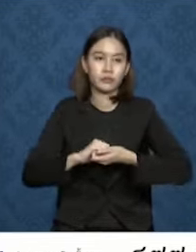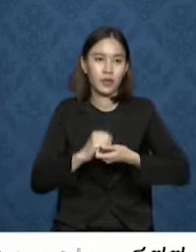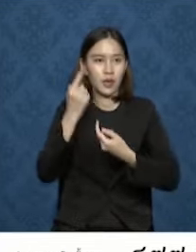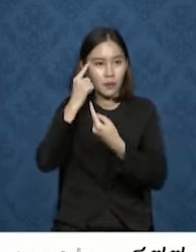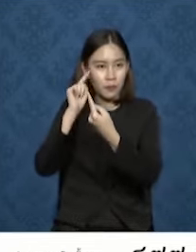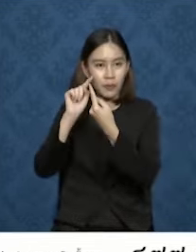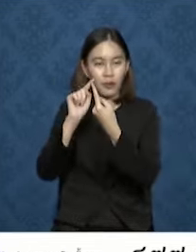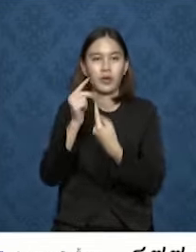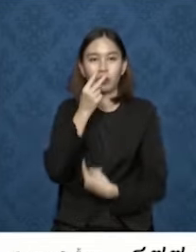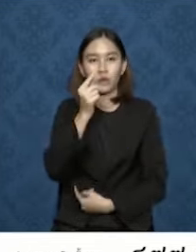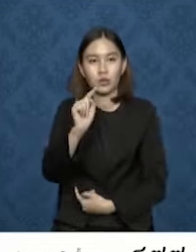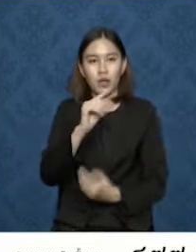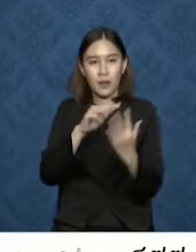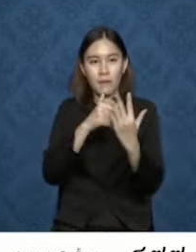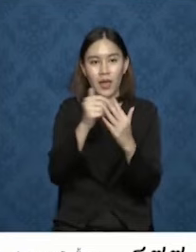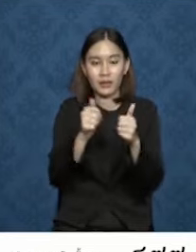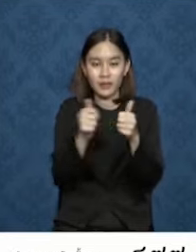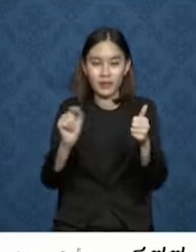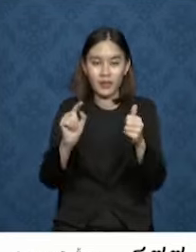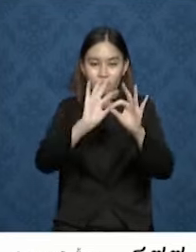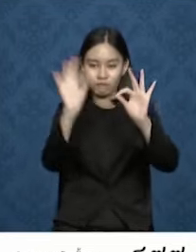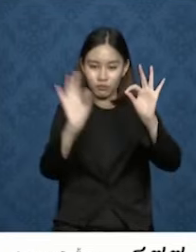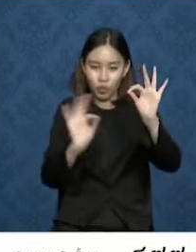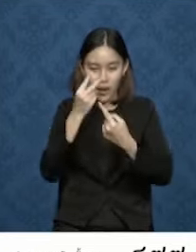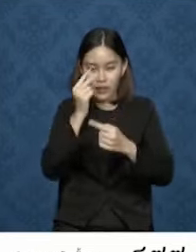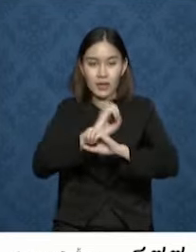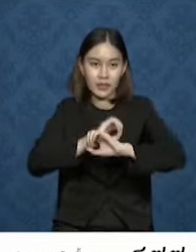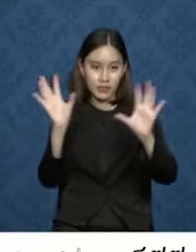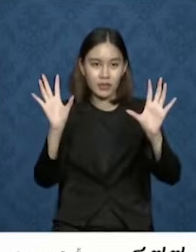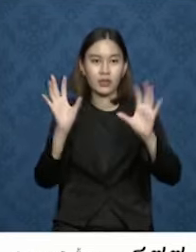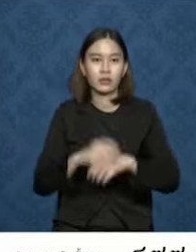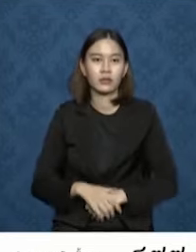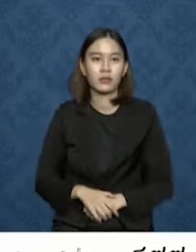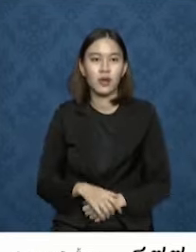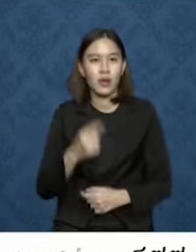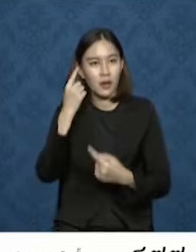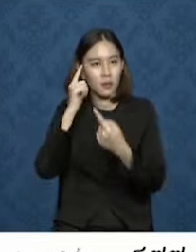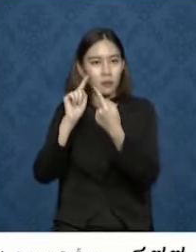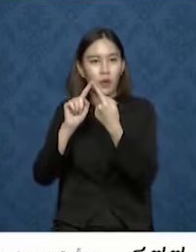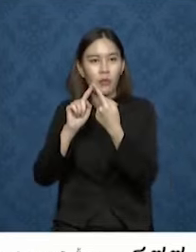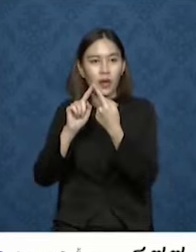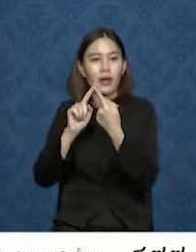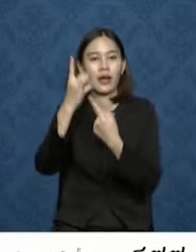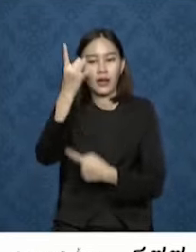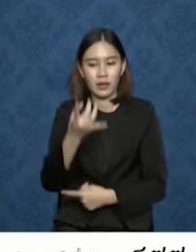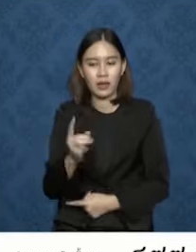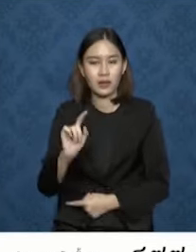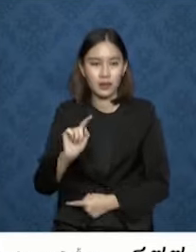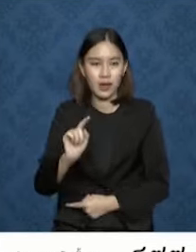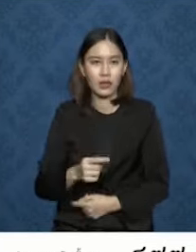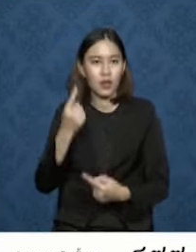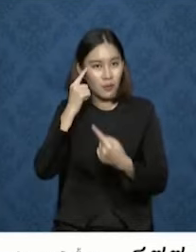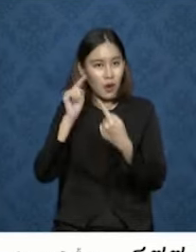เป้าหมายเลยครับแผนบูรณาการดีตรงที่ว่าระบุเป้าหมายให้เราเห็นว่าอ่ามีเป้าหมายใหญ่อะไรบ้างเป้าหมาย